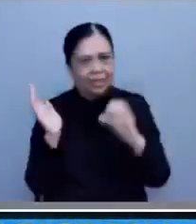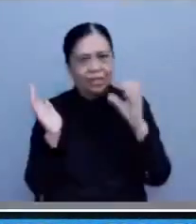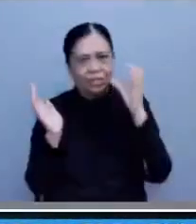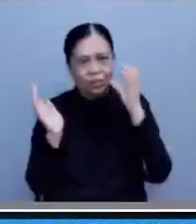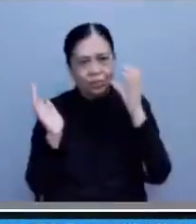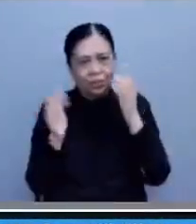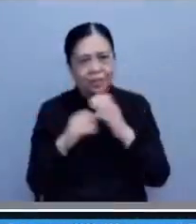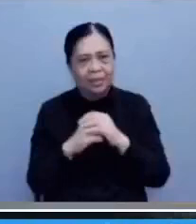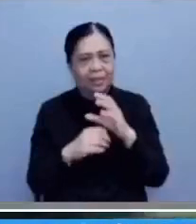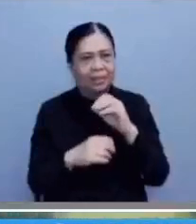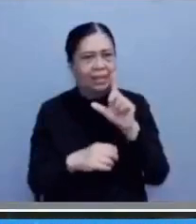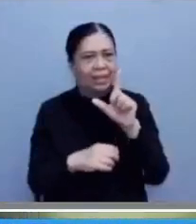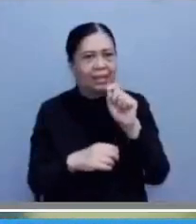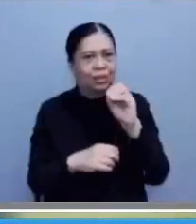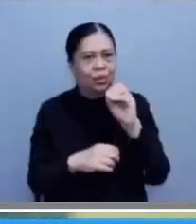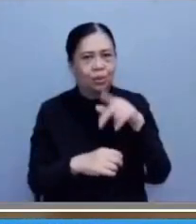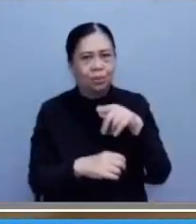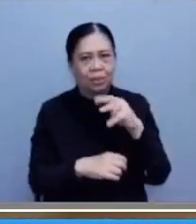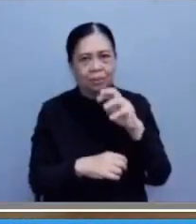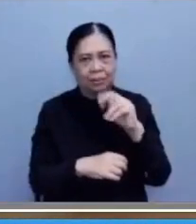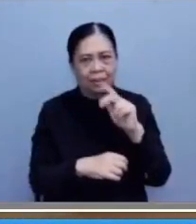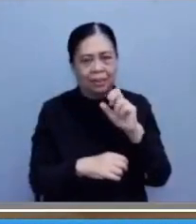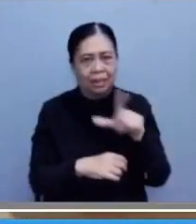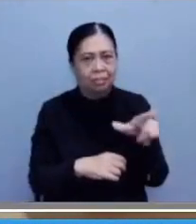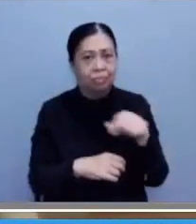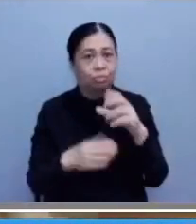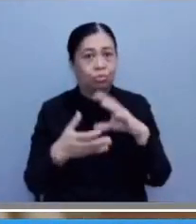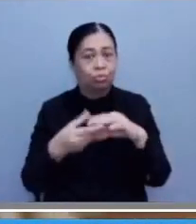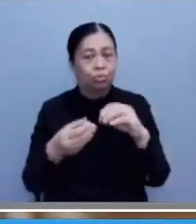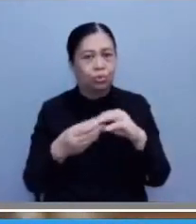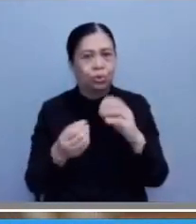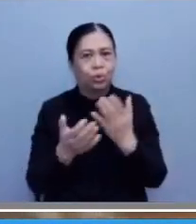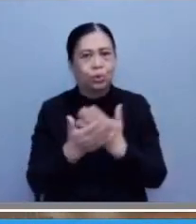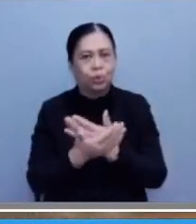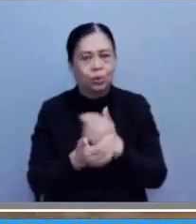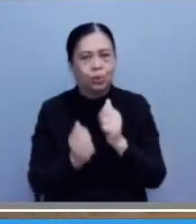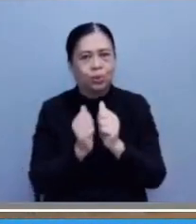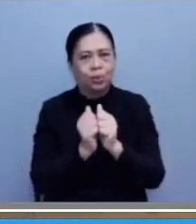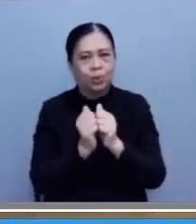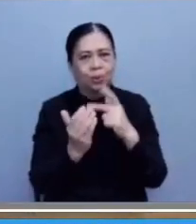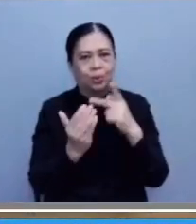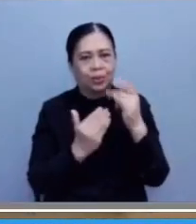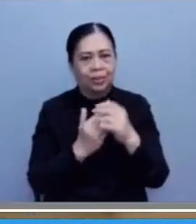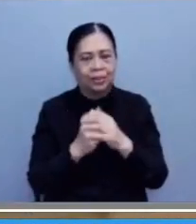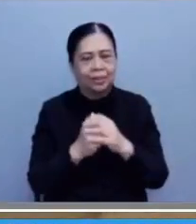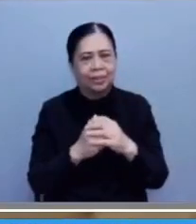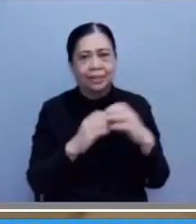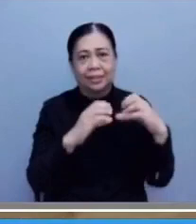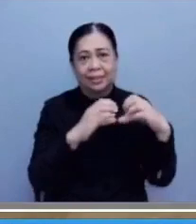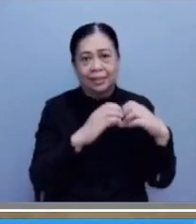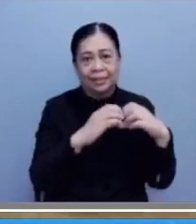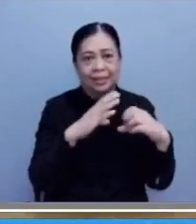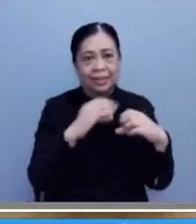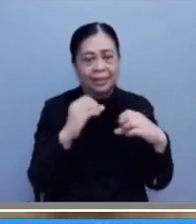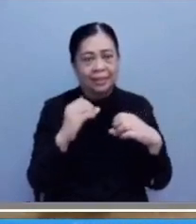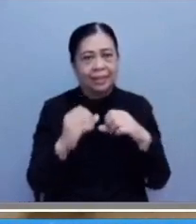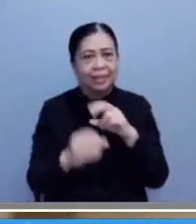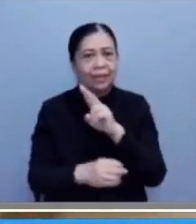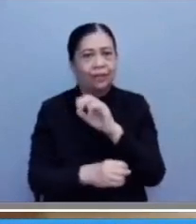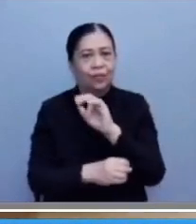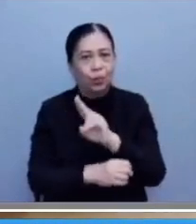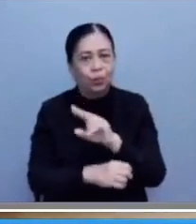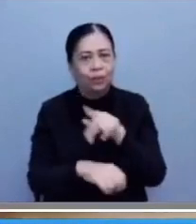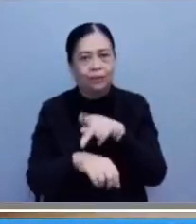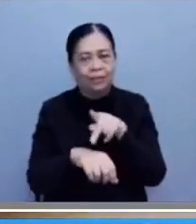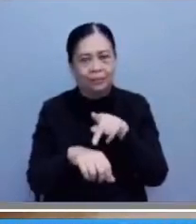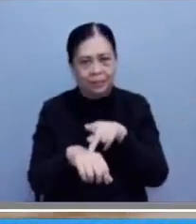Lito Pimentel. Ang Love Before Sunrise ang panibagong collaboration project ng GMA Network at View Philippines.